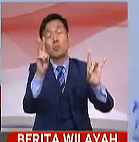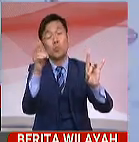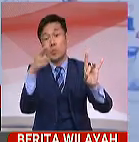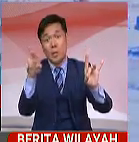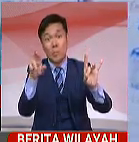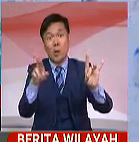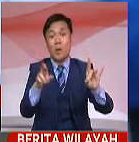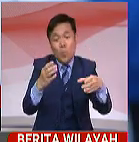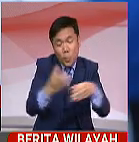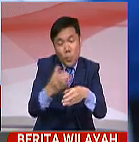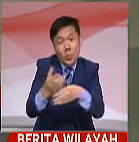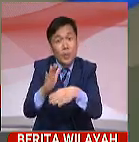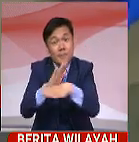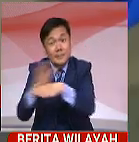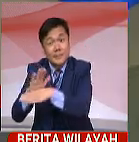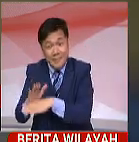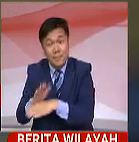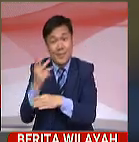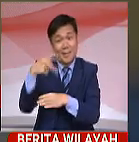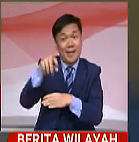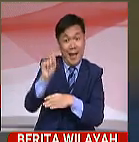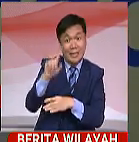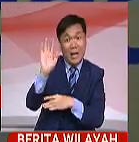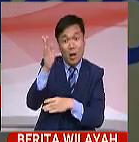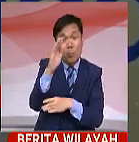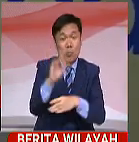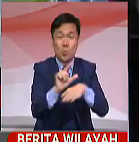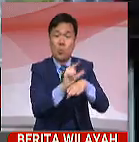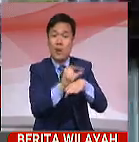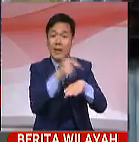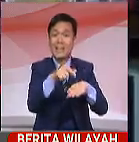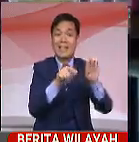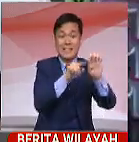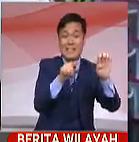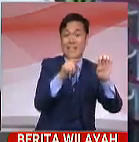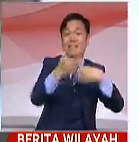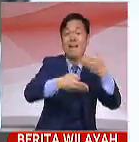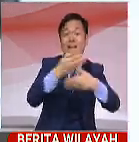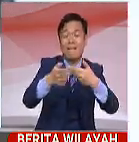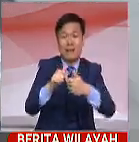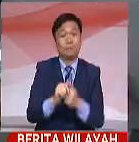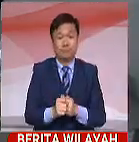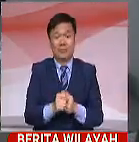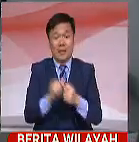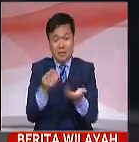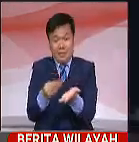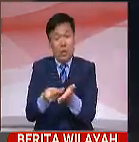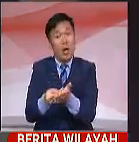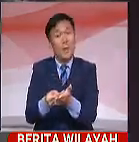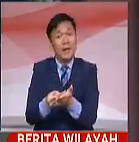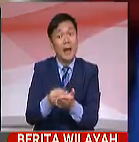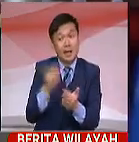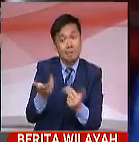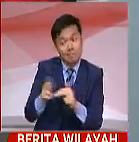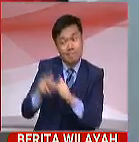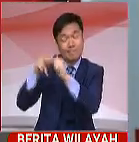perusahaan mikro kecil dan sederhana untuk menerima guna platform e-dagang. Produktiviti ekonomi turut dijangka akan